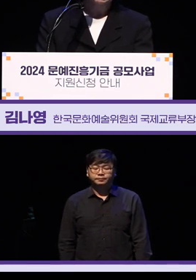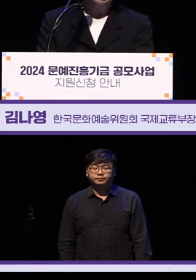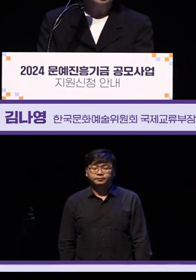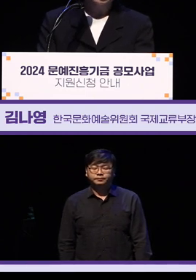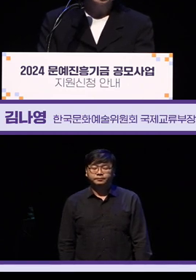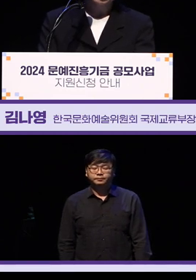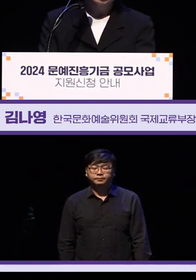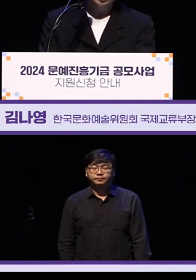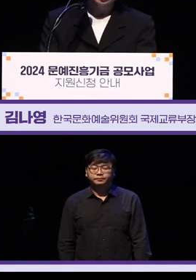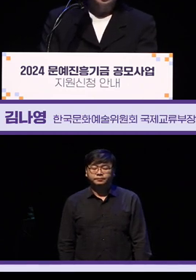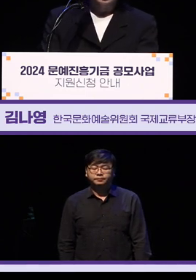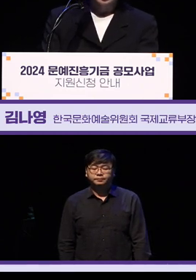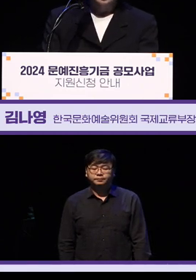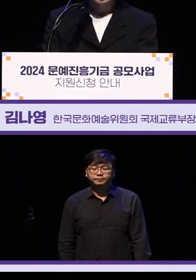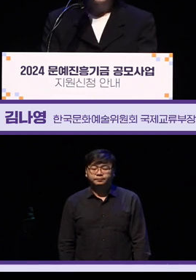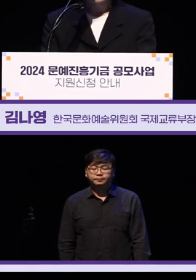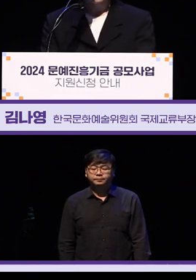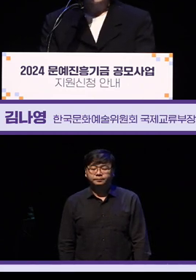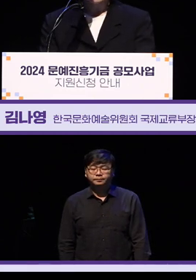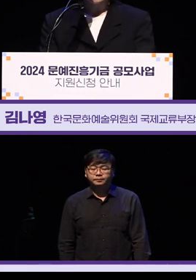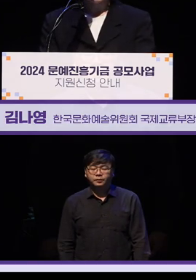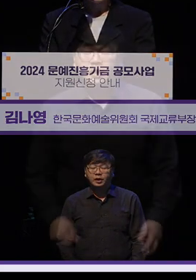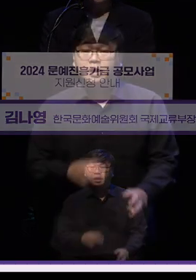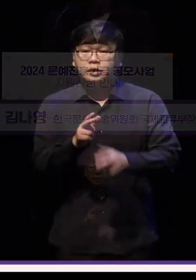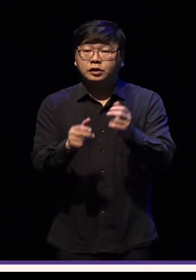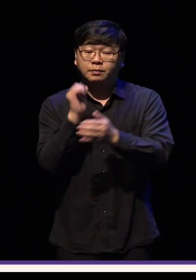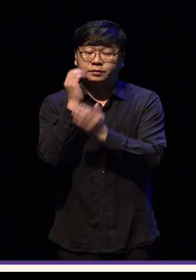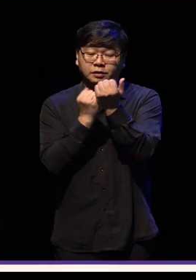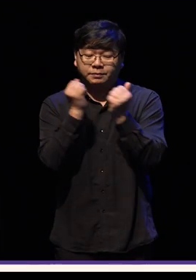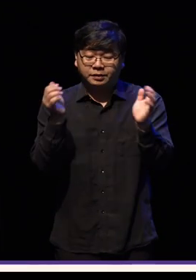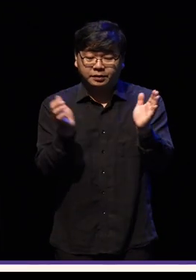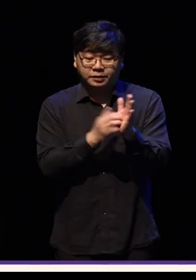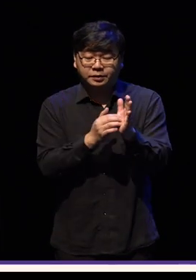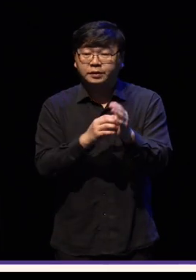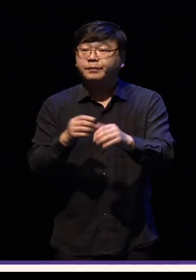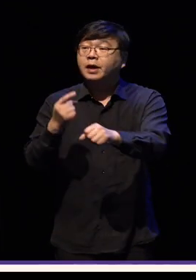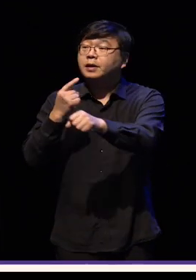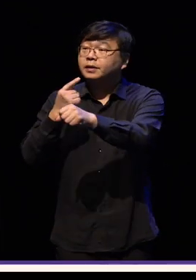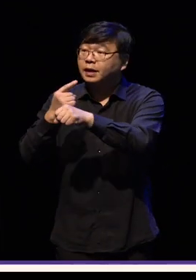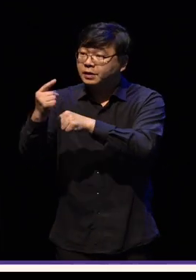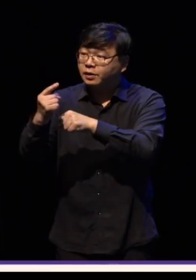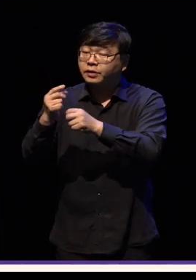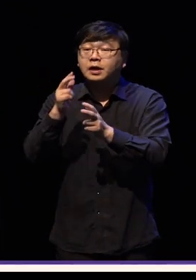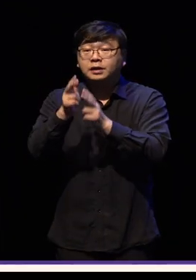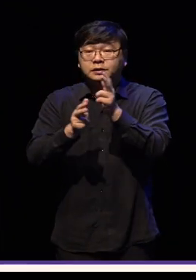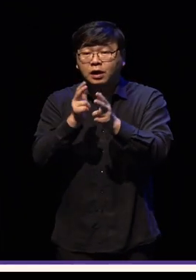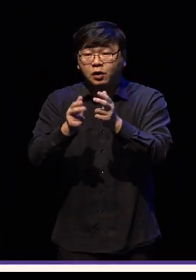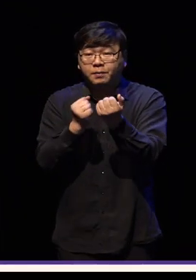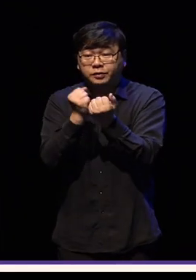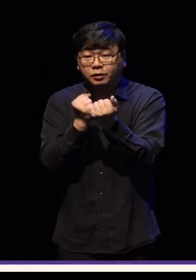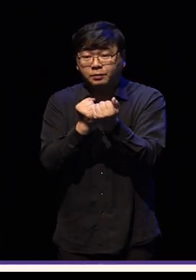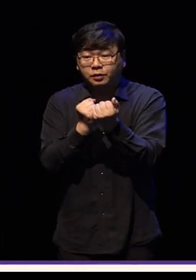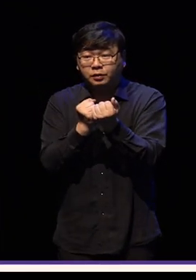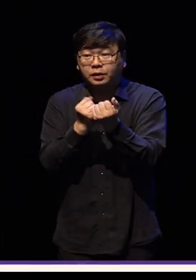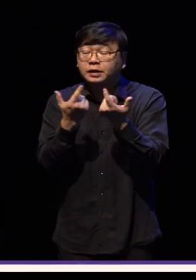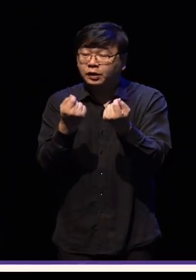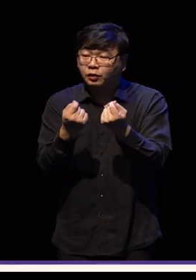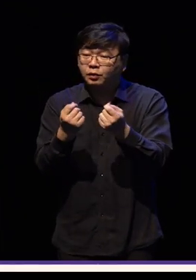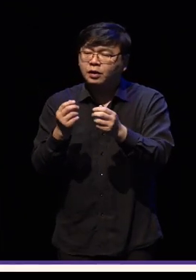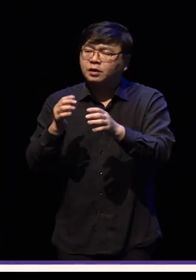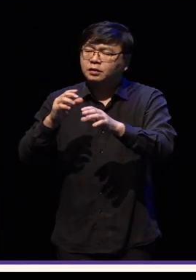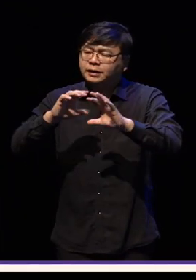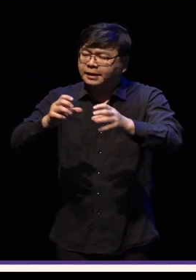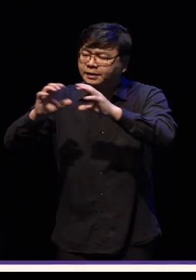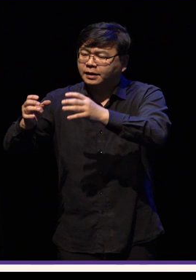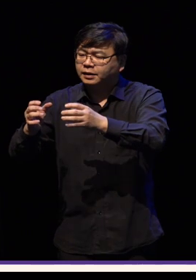바랍니다 사업 설명은 이상으로 마치구요 내년도 사업을 통해서 다양한 국제교류의 주체들을